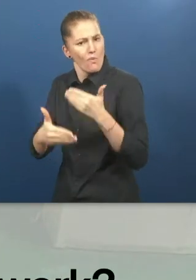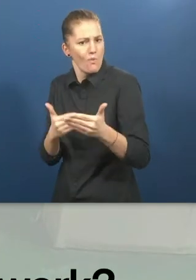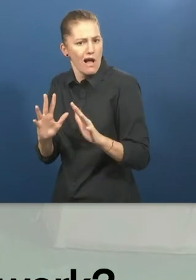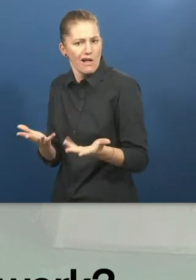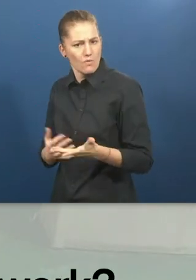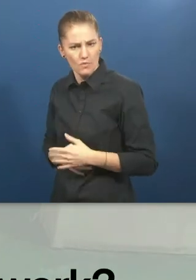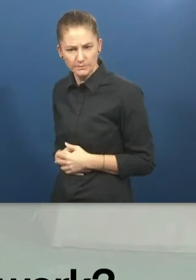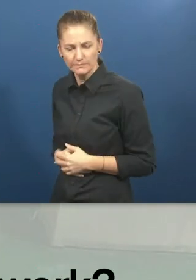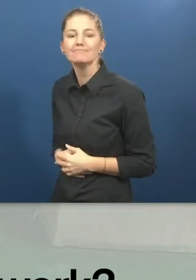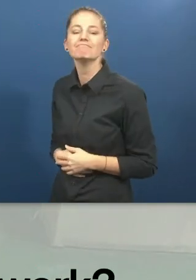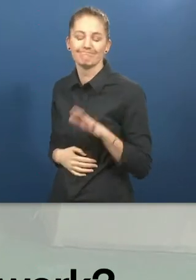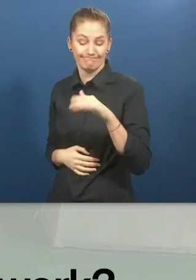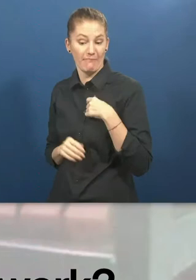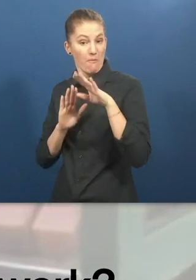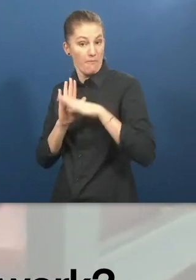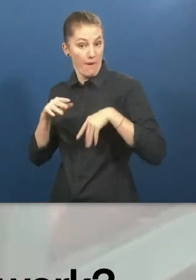work?